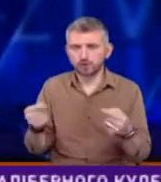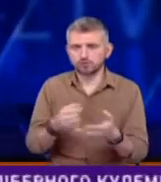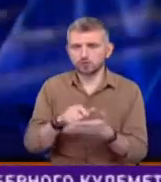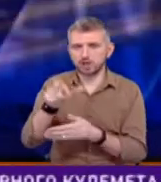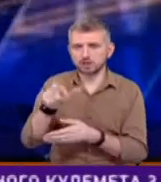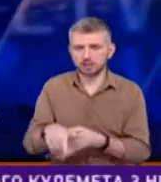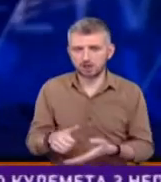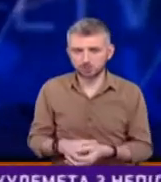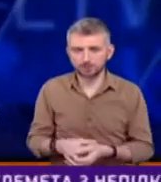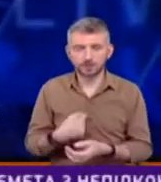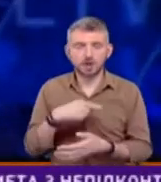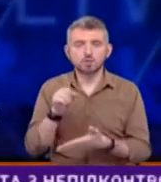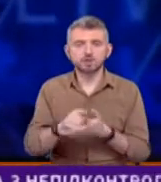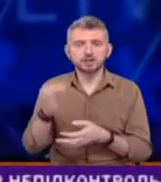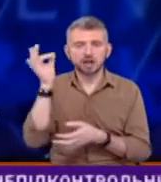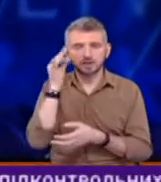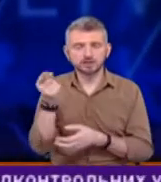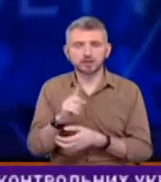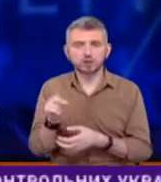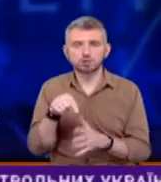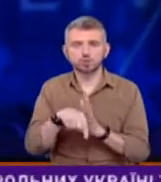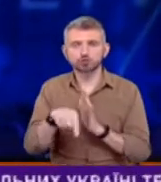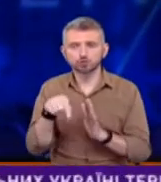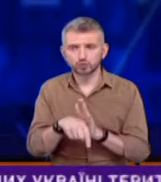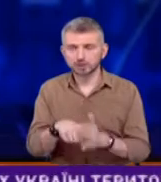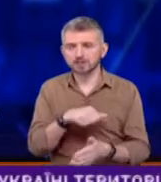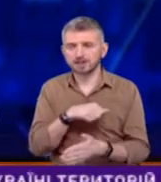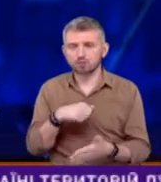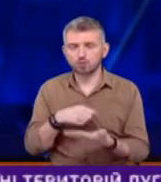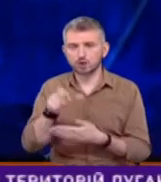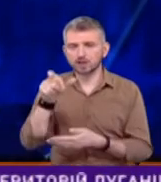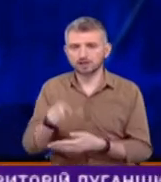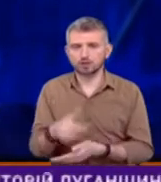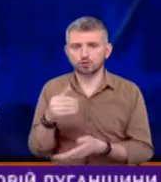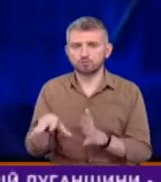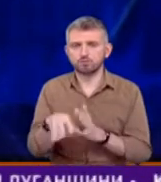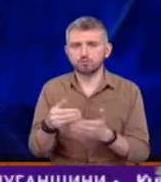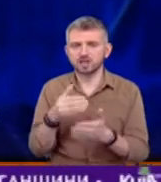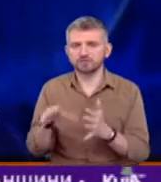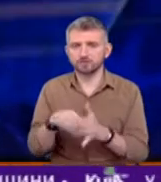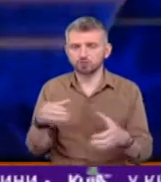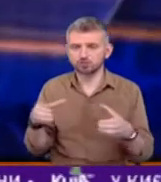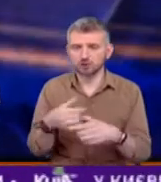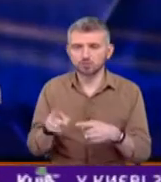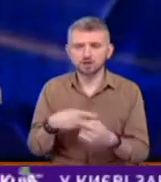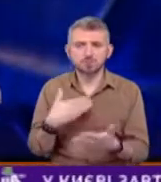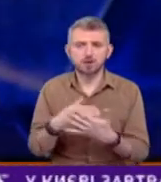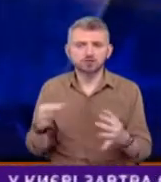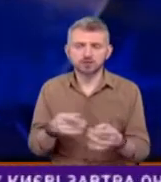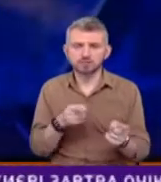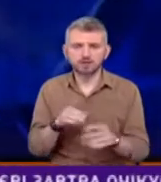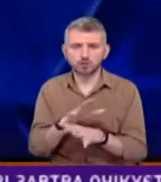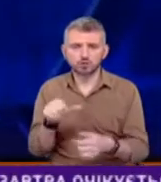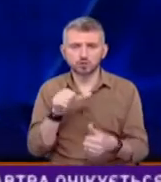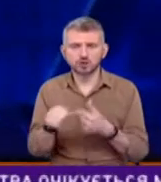кандидату. Я повинен нагадати те, що по суті самому кандидату, його передвиборчому штабу, це майже нічим не загрожує, окрім